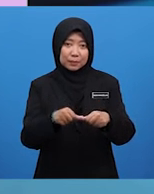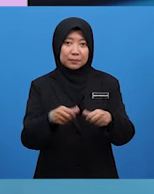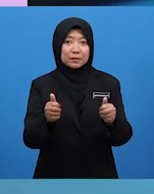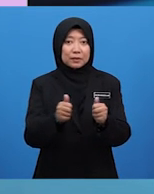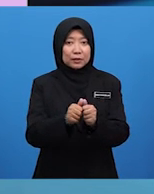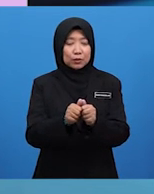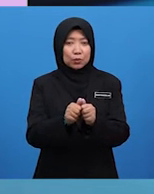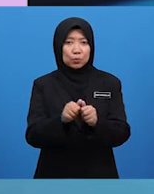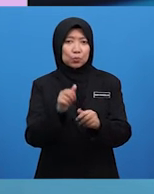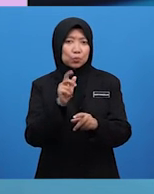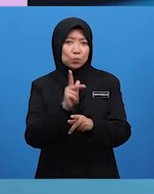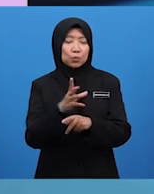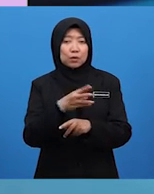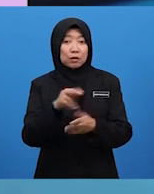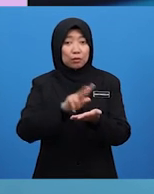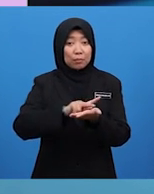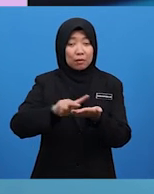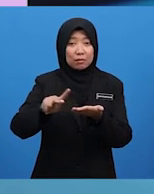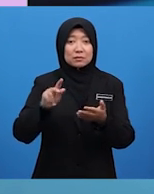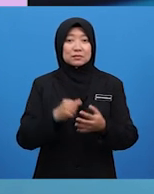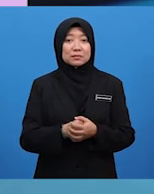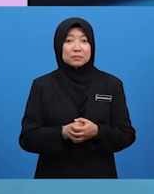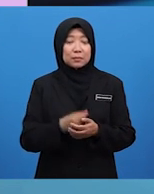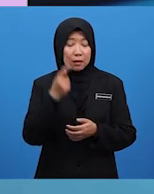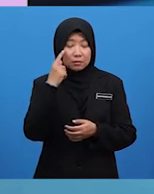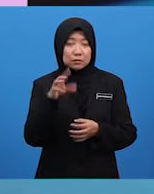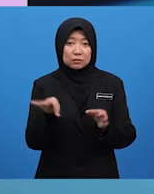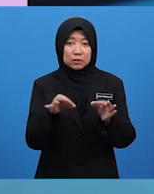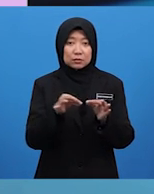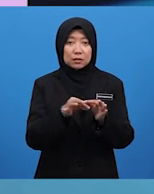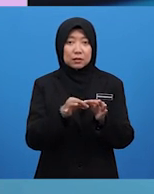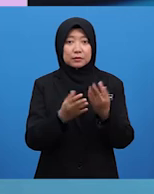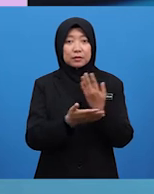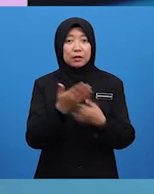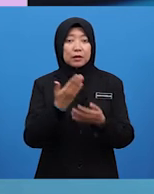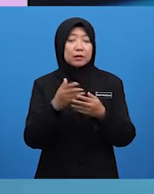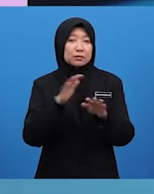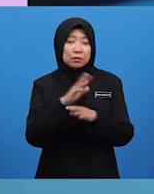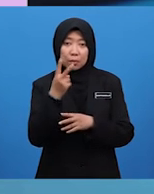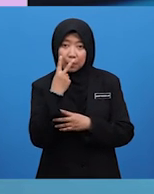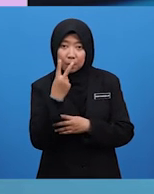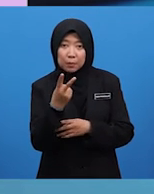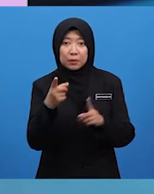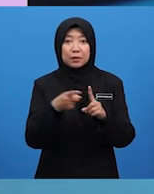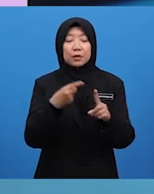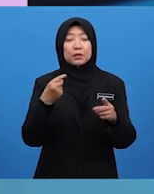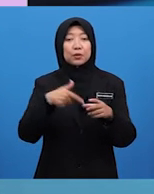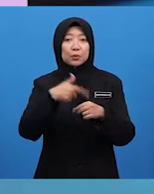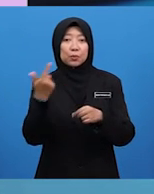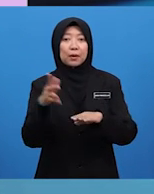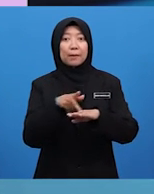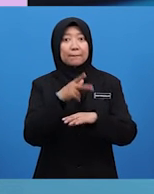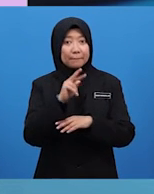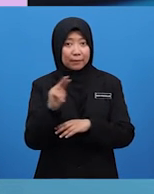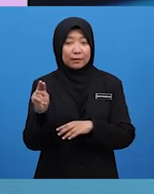ditetapkan dengan kukuh dan kemas. Mata jahitan tangan tidak ketara dari sebelah